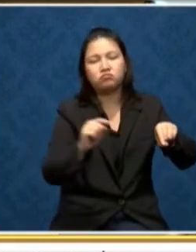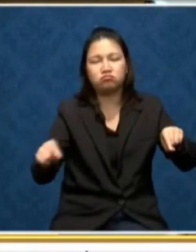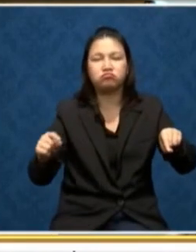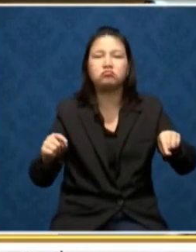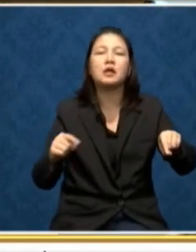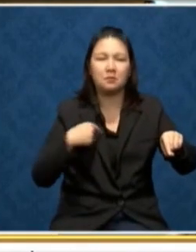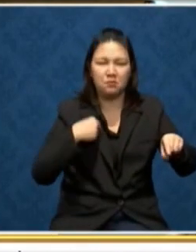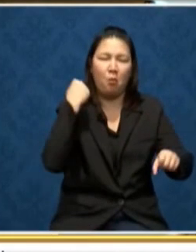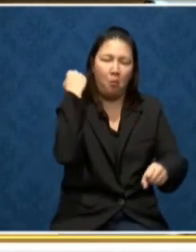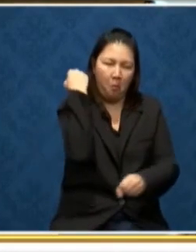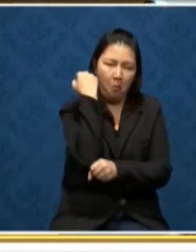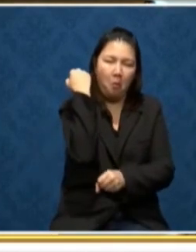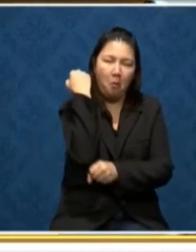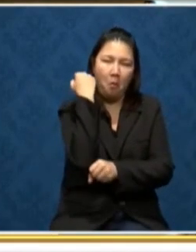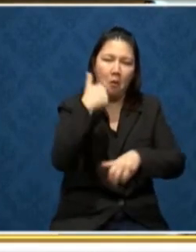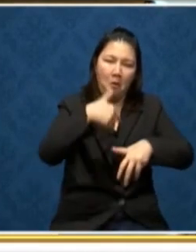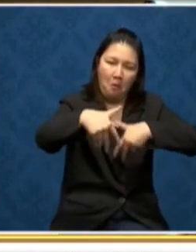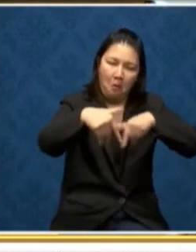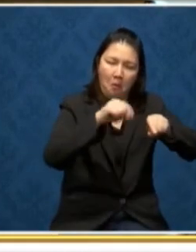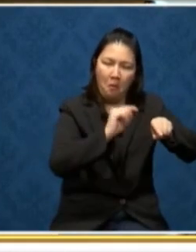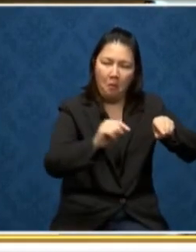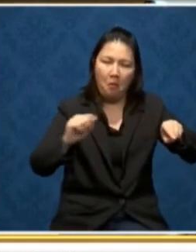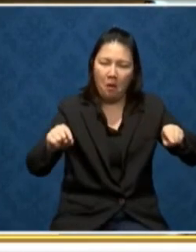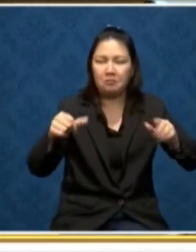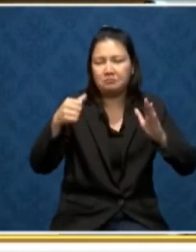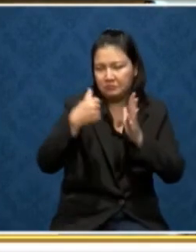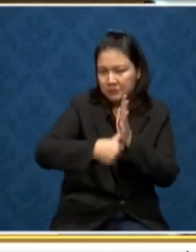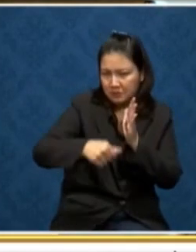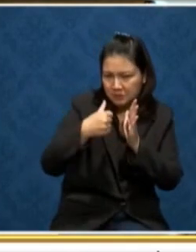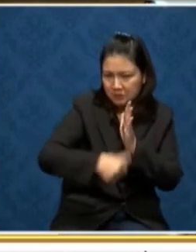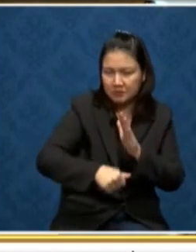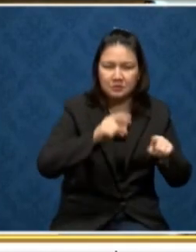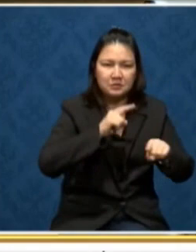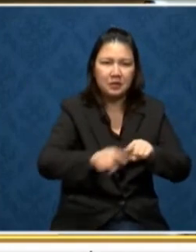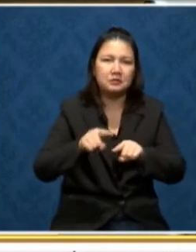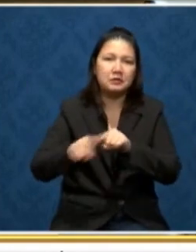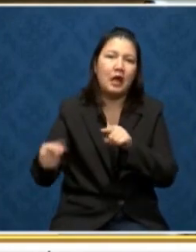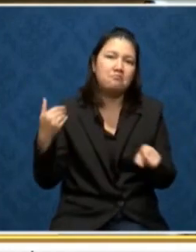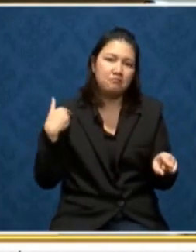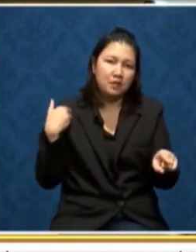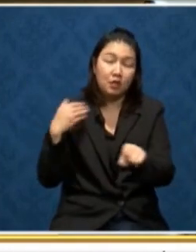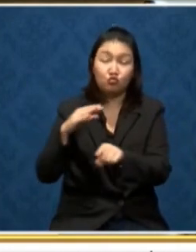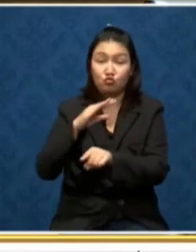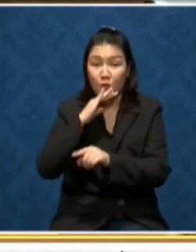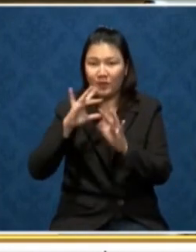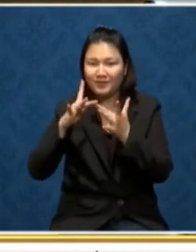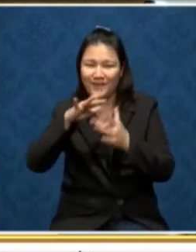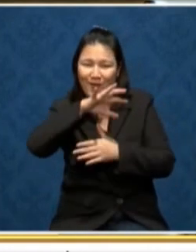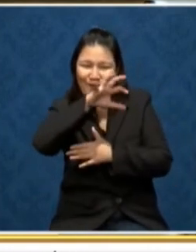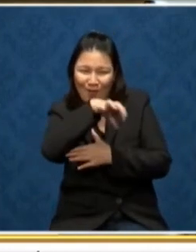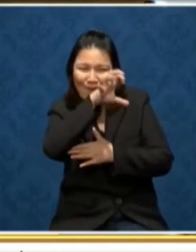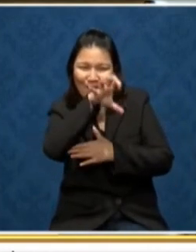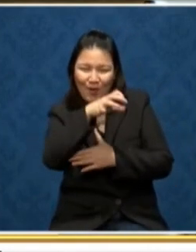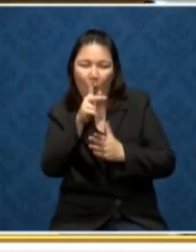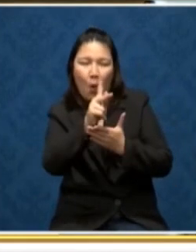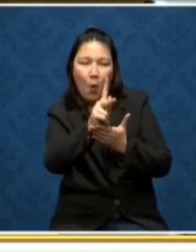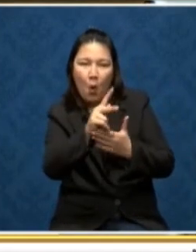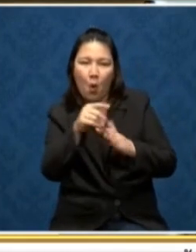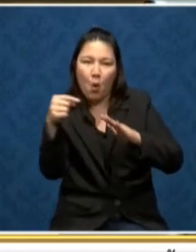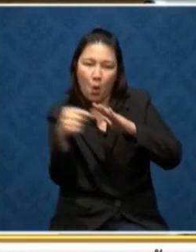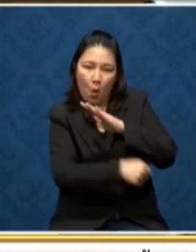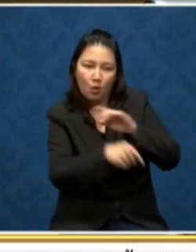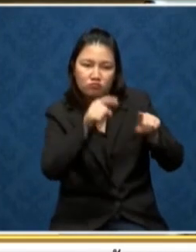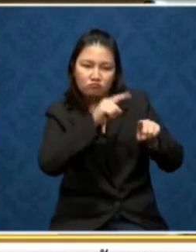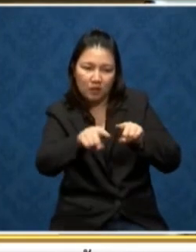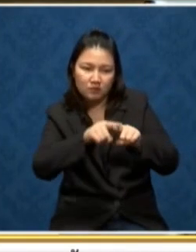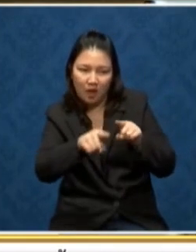ัหาความยากจนและปัหานี่สินอยู่แล้และหากยมีคนโดลหอกกงทางศย์เบอรอีกก็ซ้ำเติมคามย